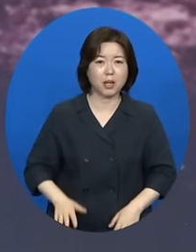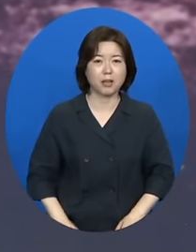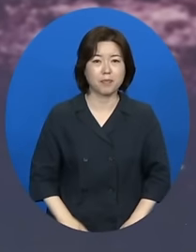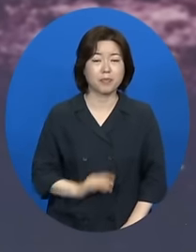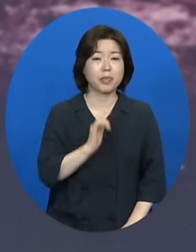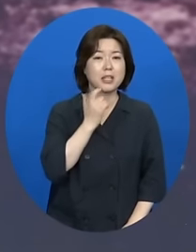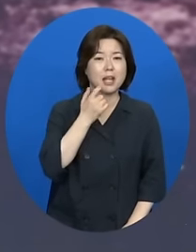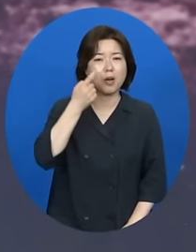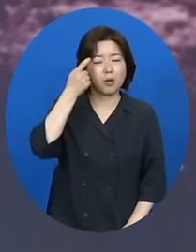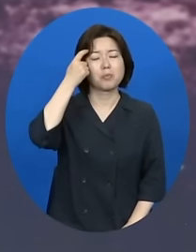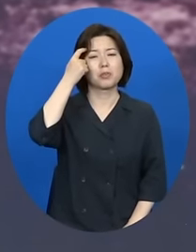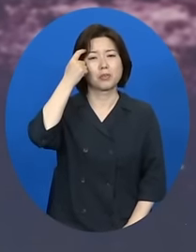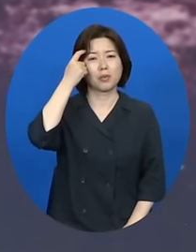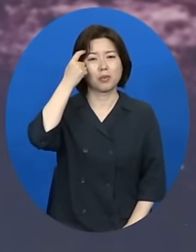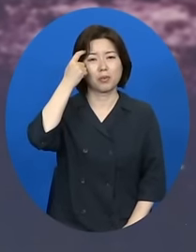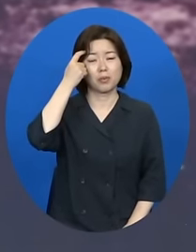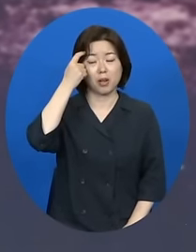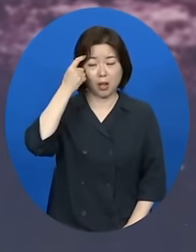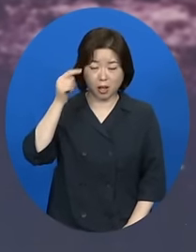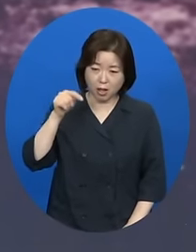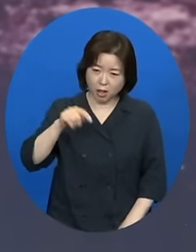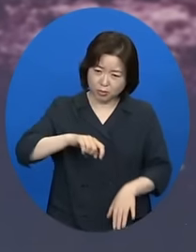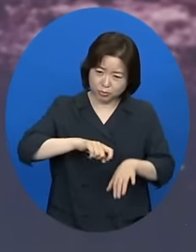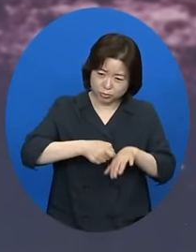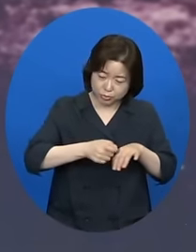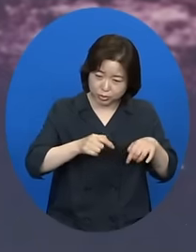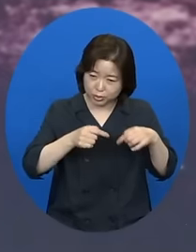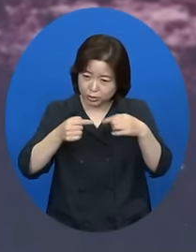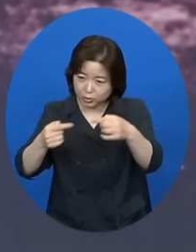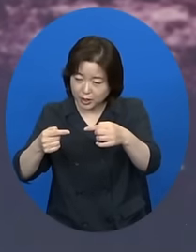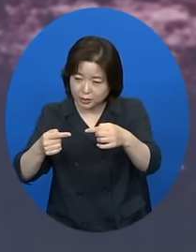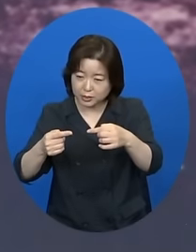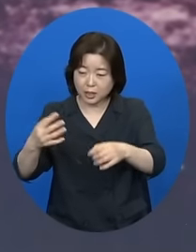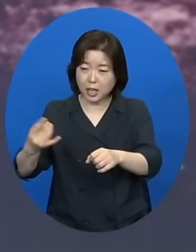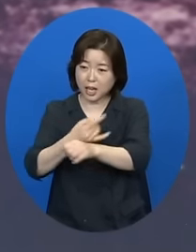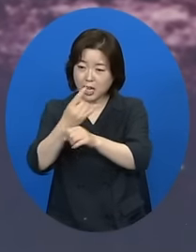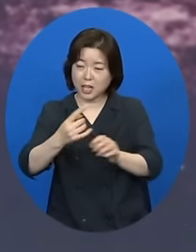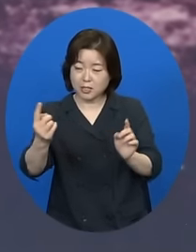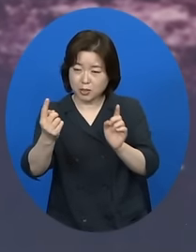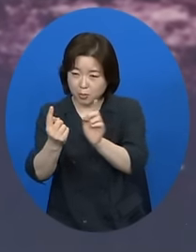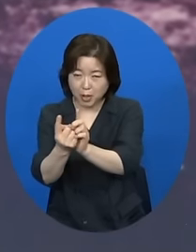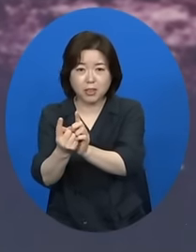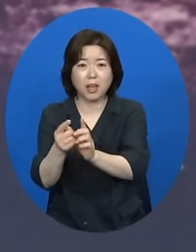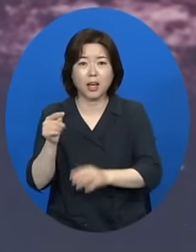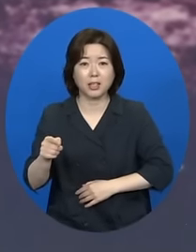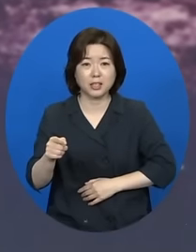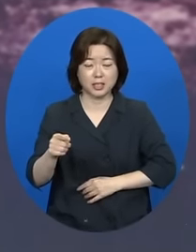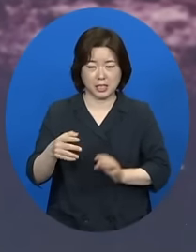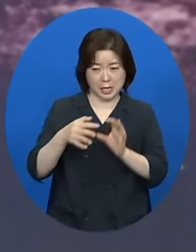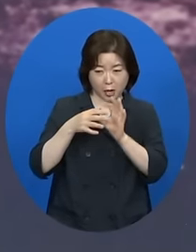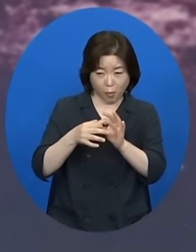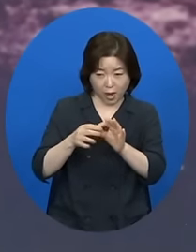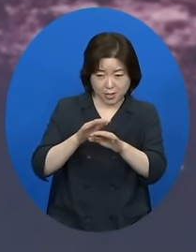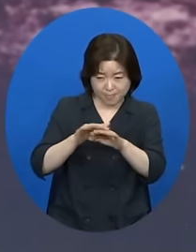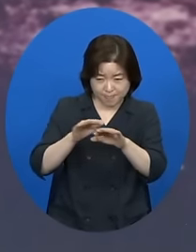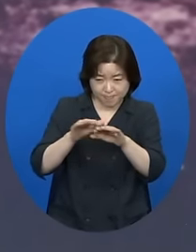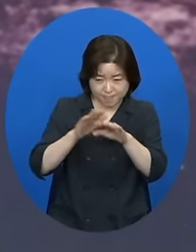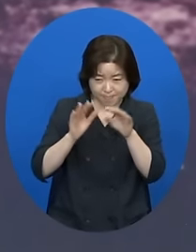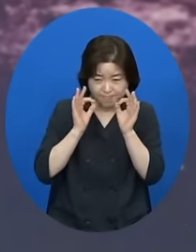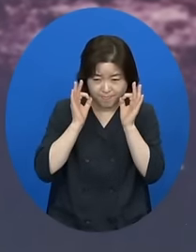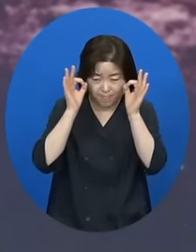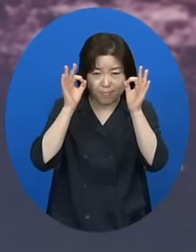야곱이 생각이 났어요. 굳이 와서 나아가는 에서에 나아가서 이 관계를 풀려고 하는